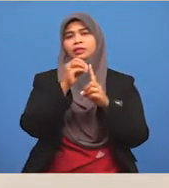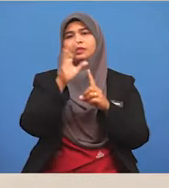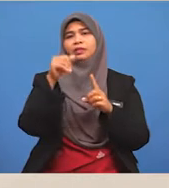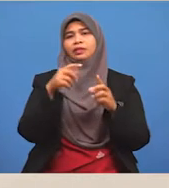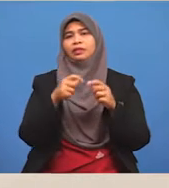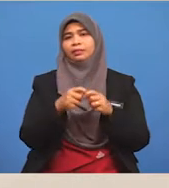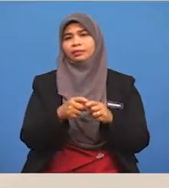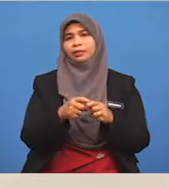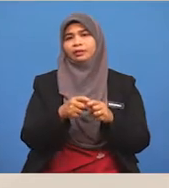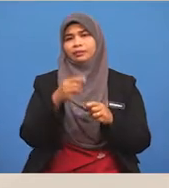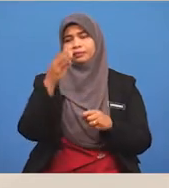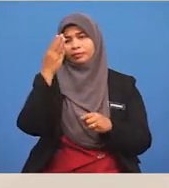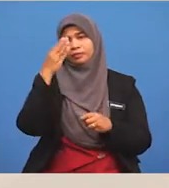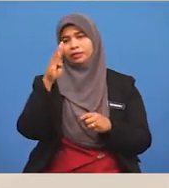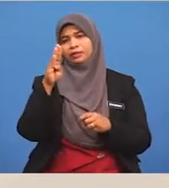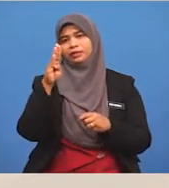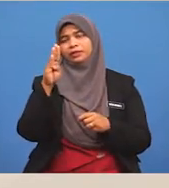tepat